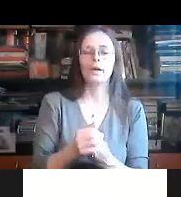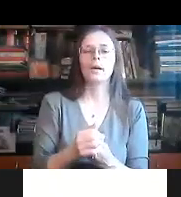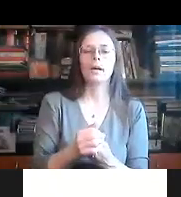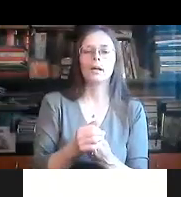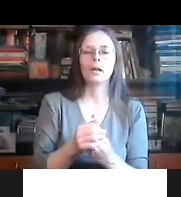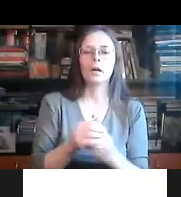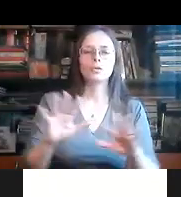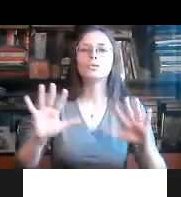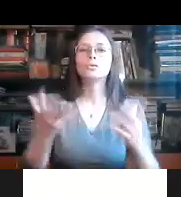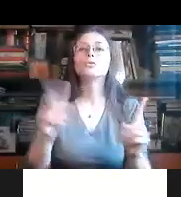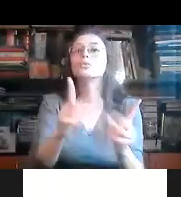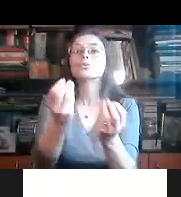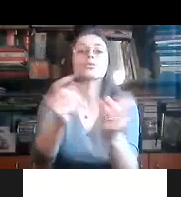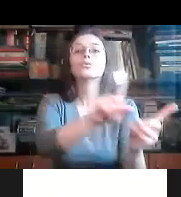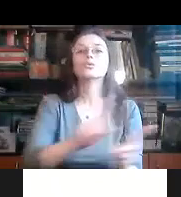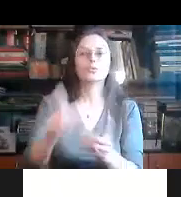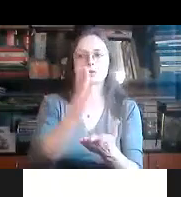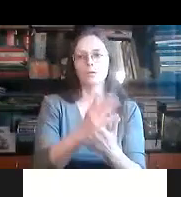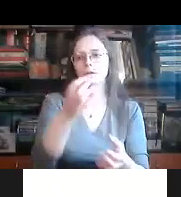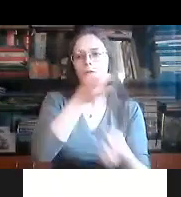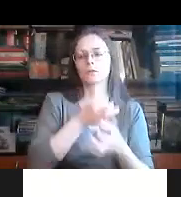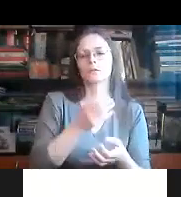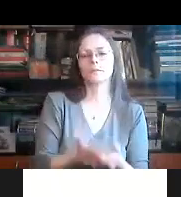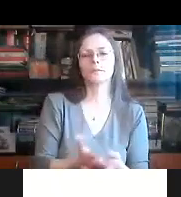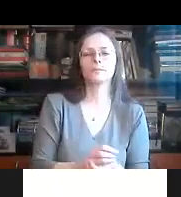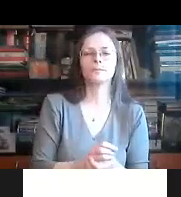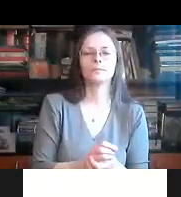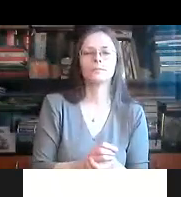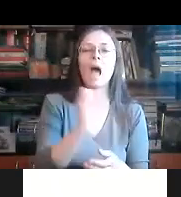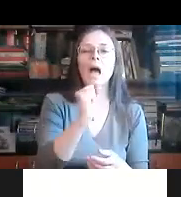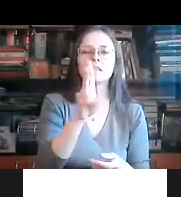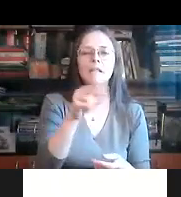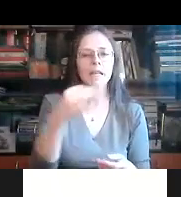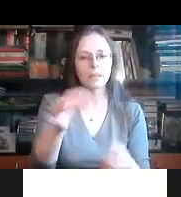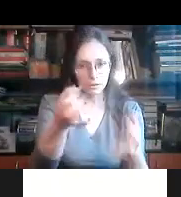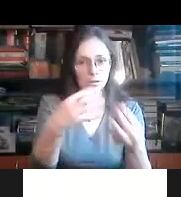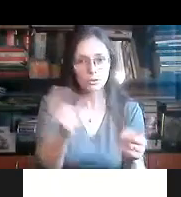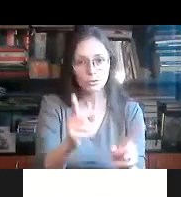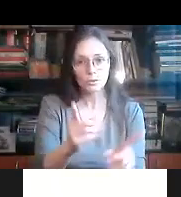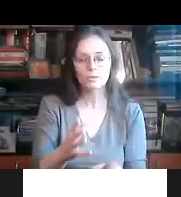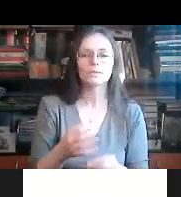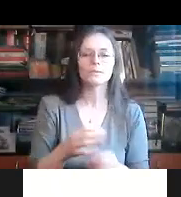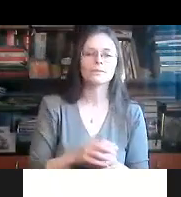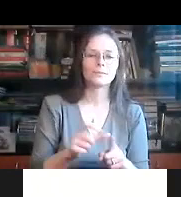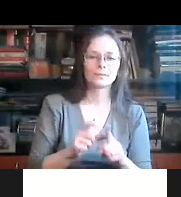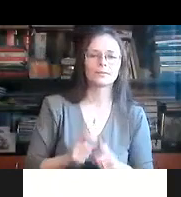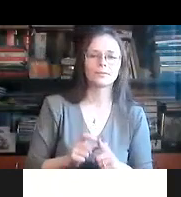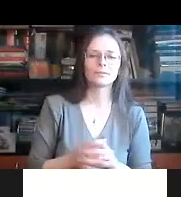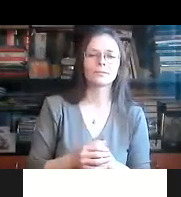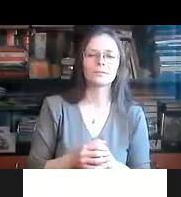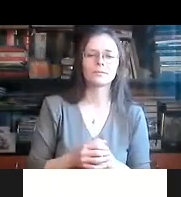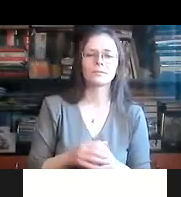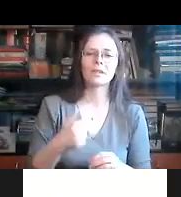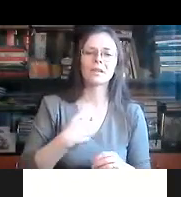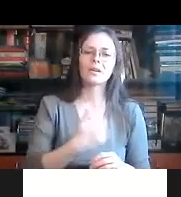пару слов. Андрей, может быть, вам предоставить слово как что-то до последней мысли? Мне очень как бы